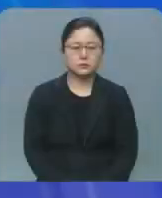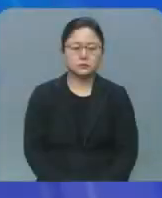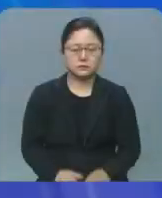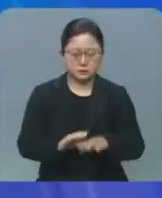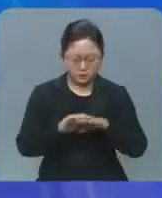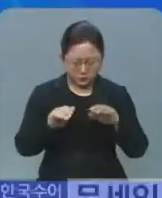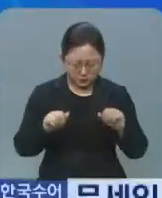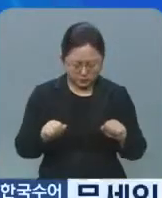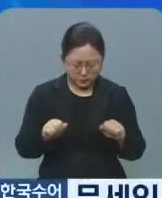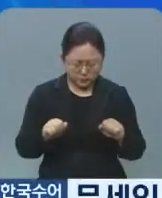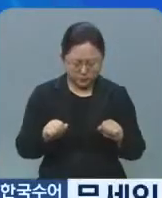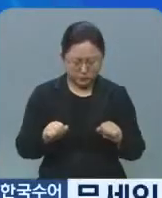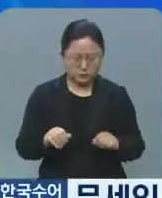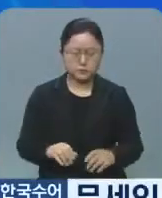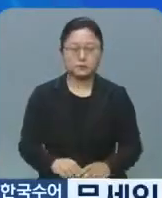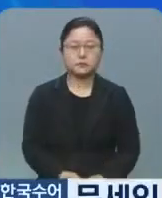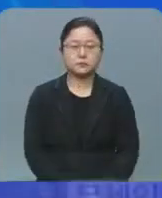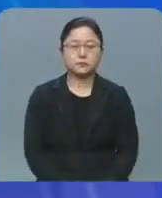여러분 안녕하십니까?